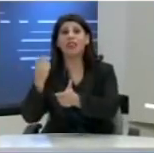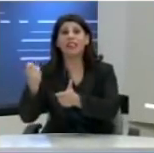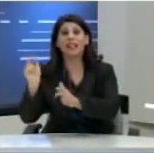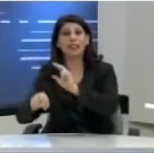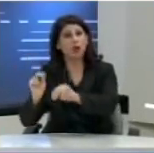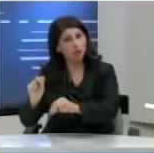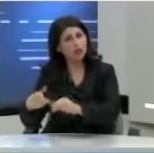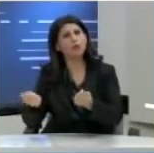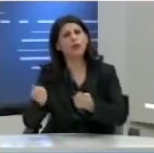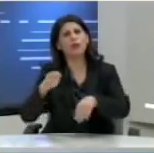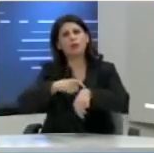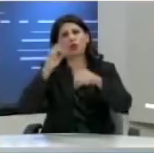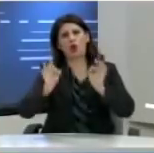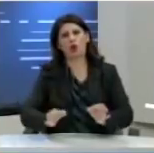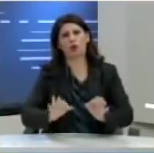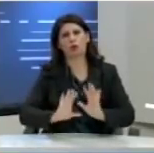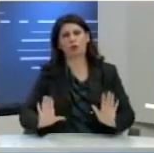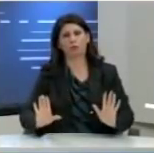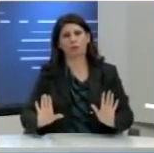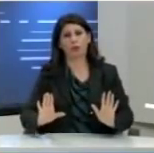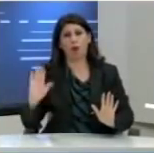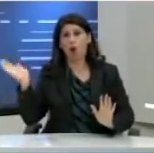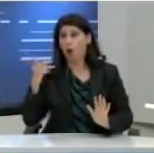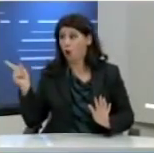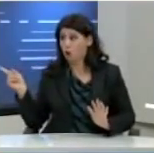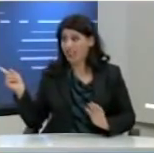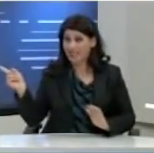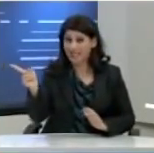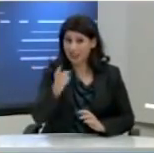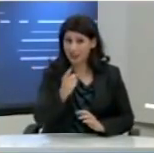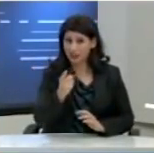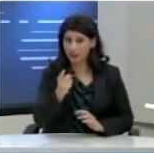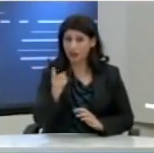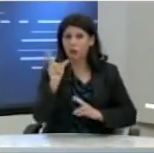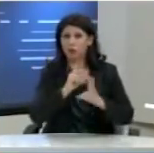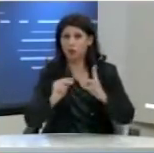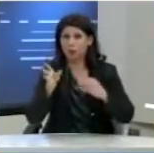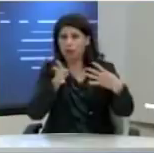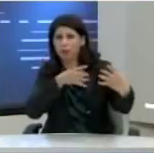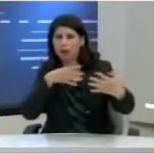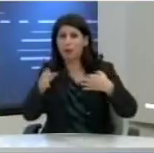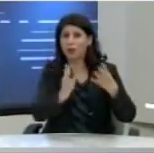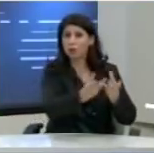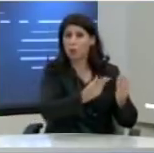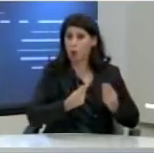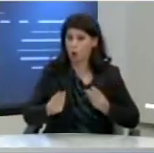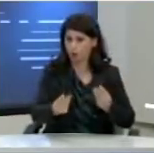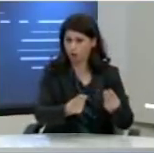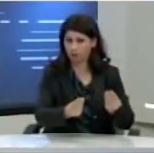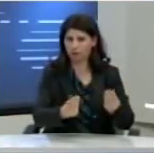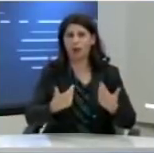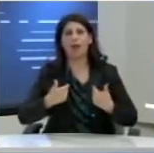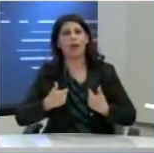τους. Όσο όμως εσείς θα ασχολείστε με την παραπλάνηση των πολλών,